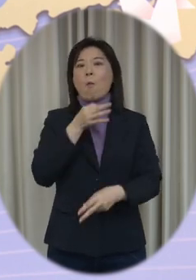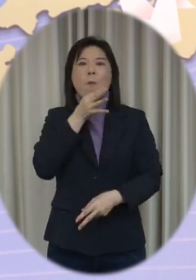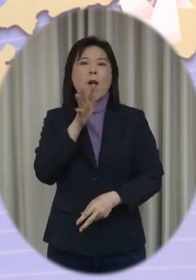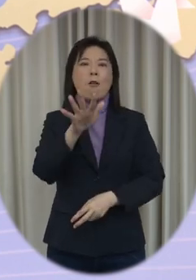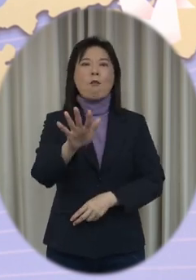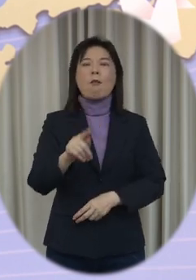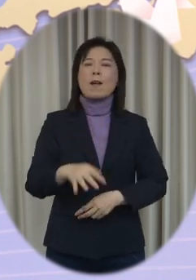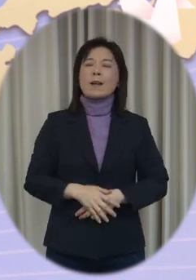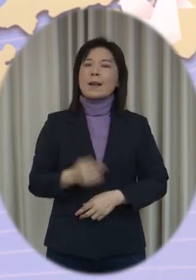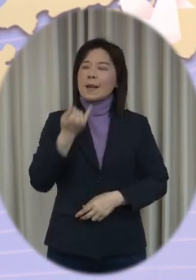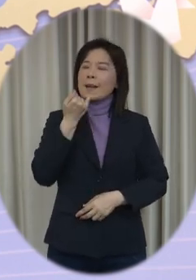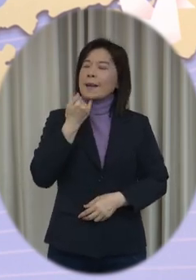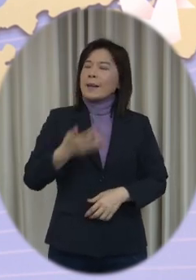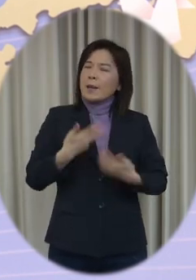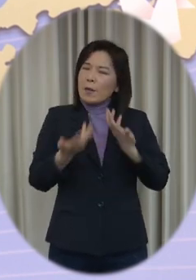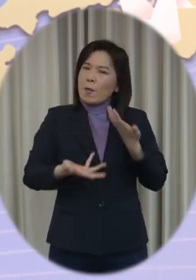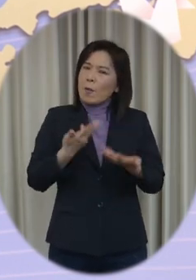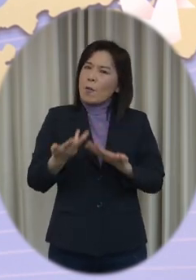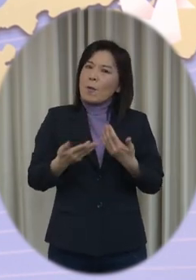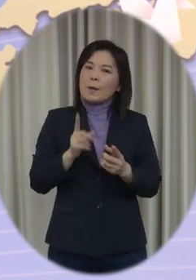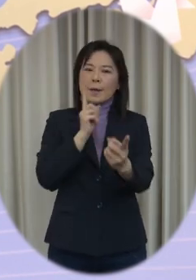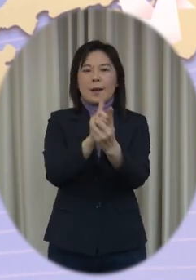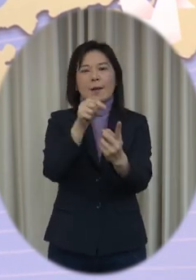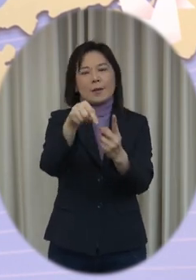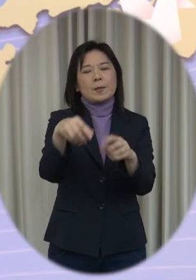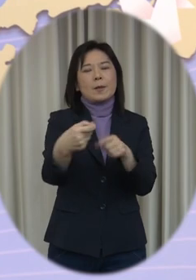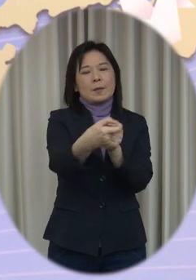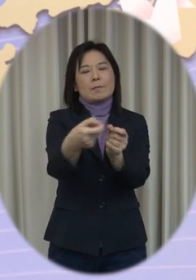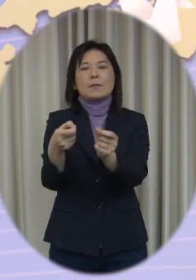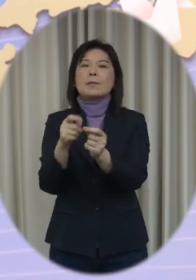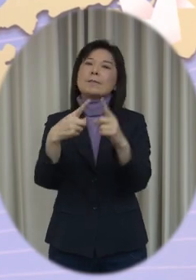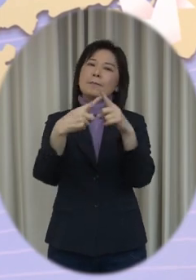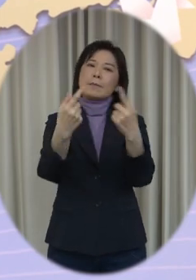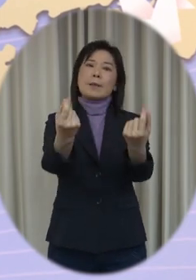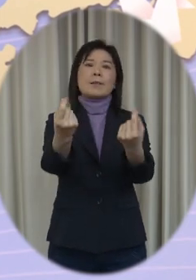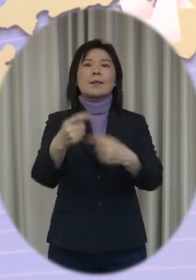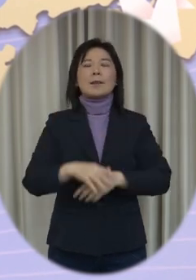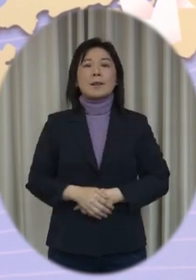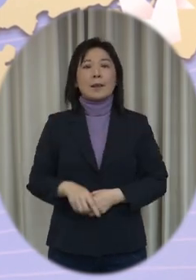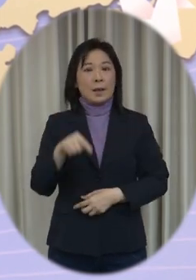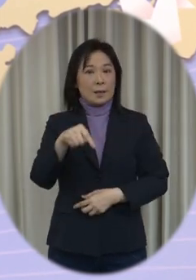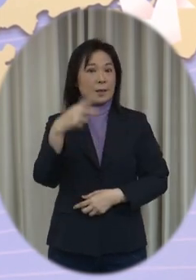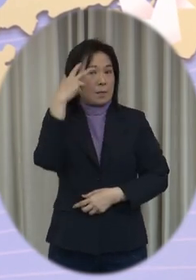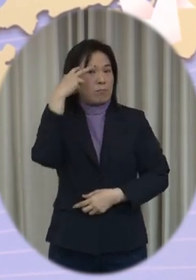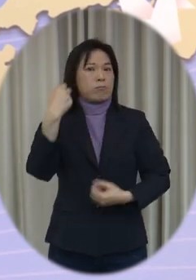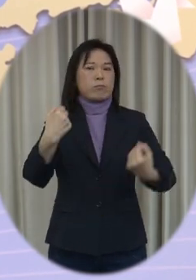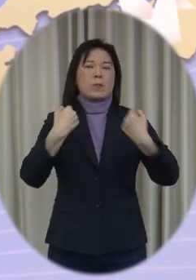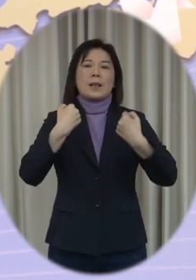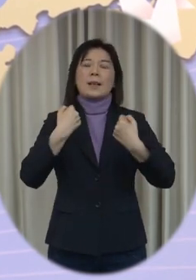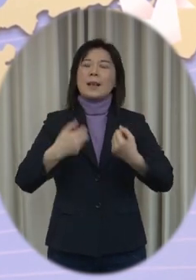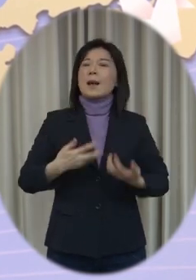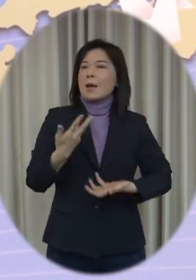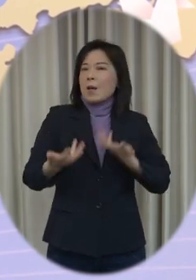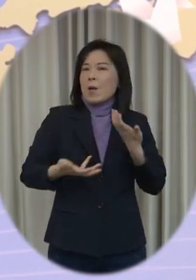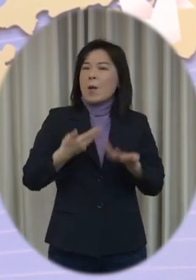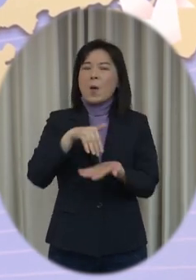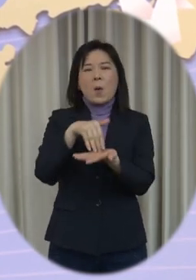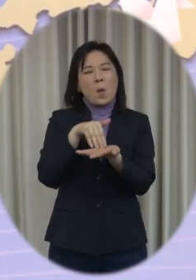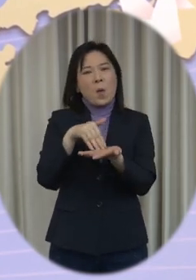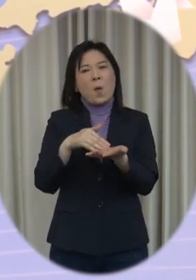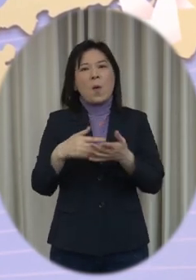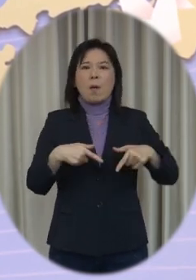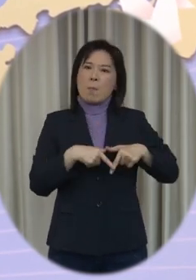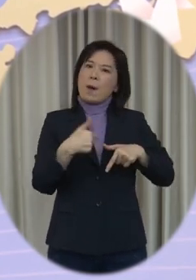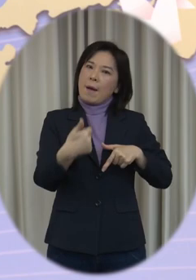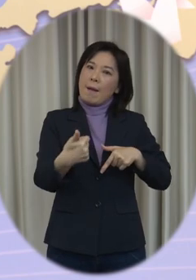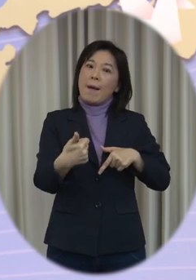如此温暖善待邻居的吧。我想这一种坚强和温柔善良，